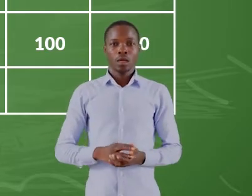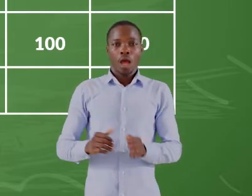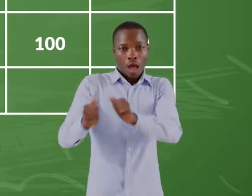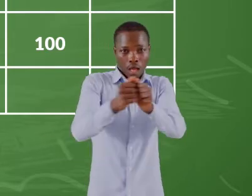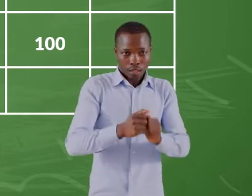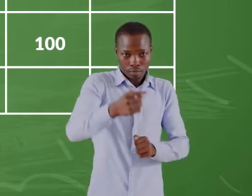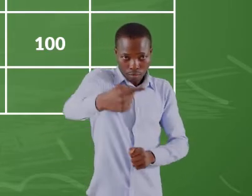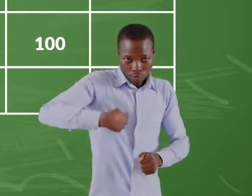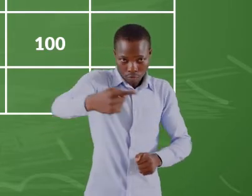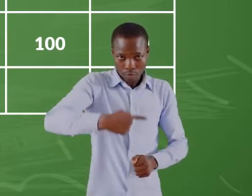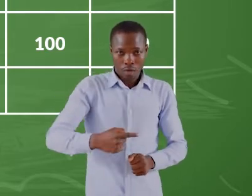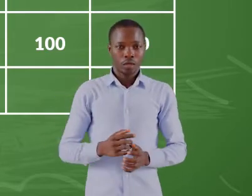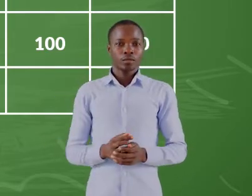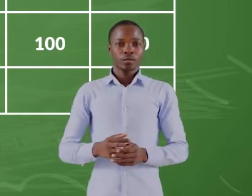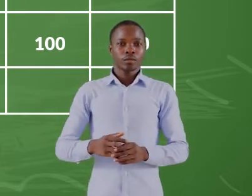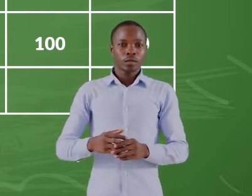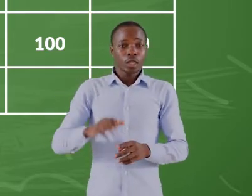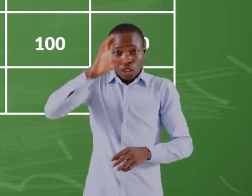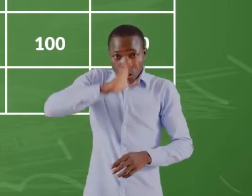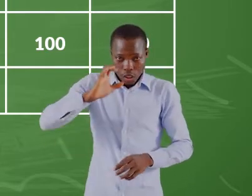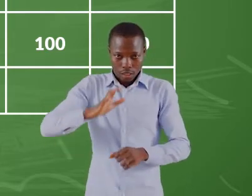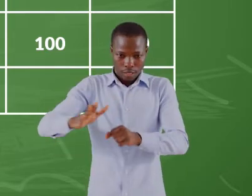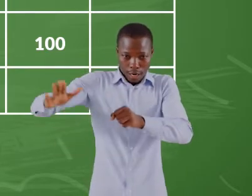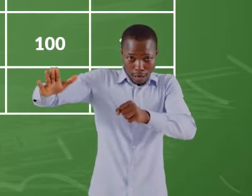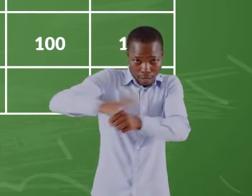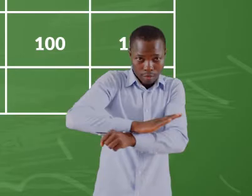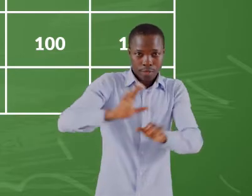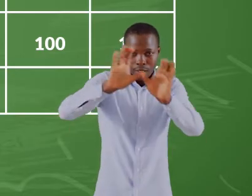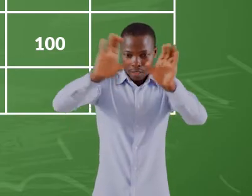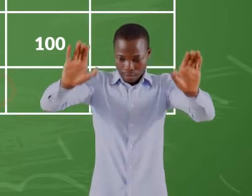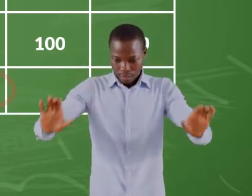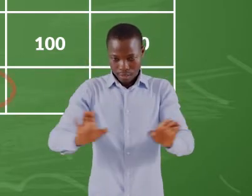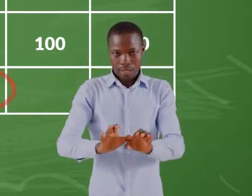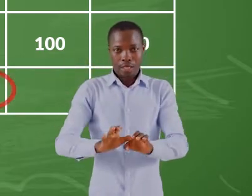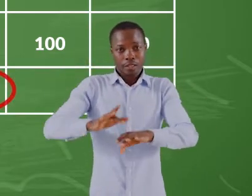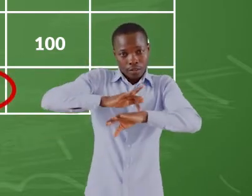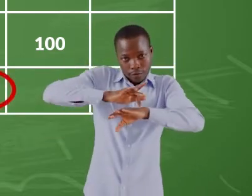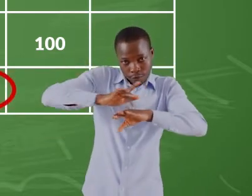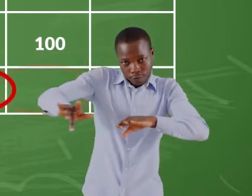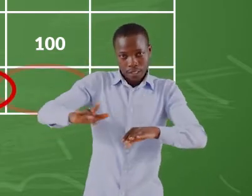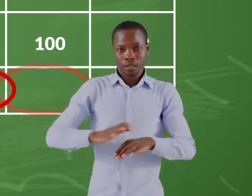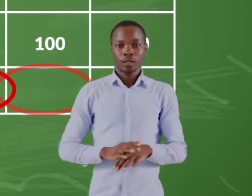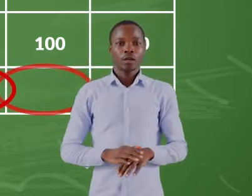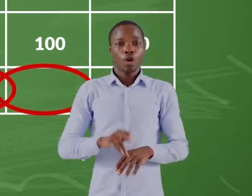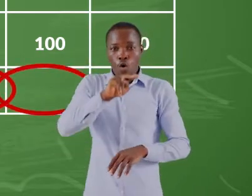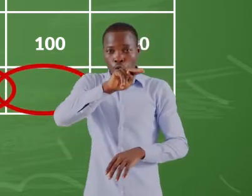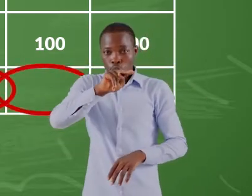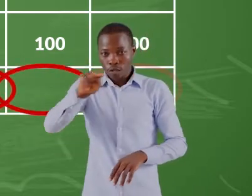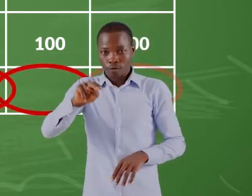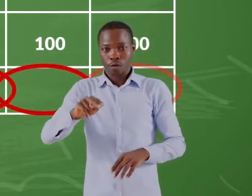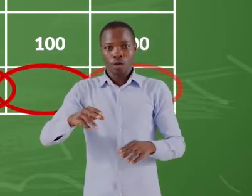allons ensemble chercher à remplir les cases vides au niveau de